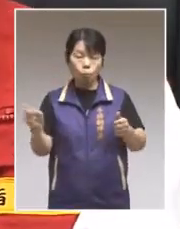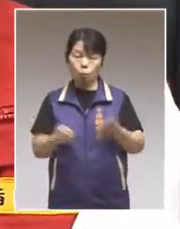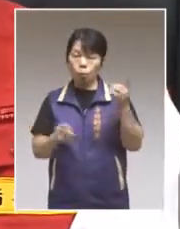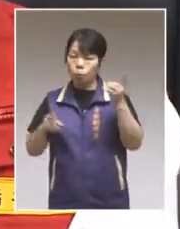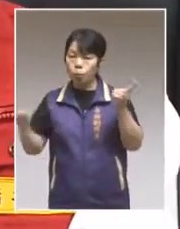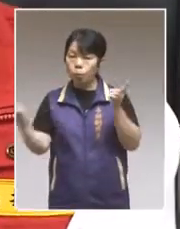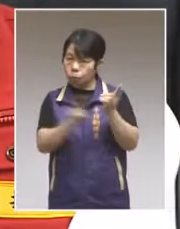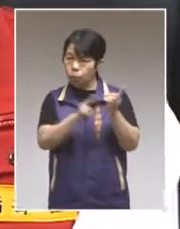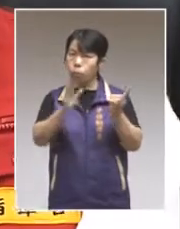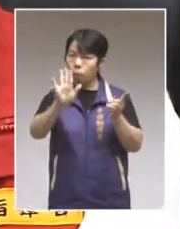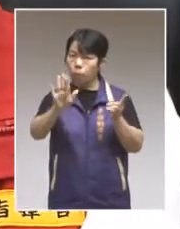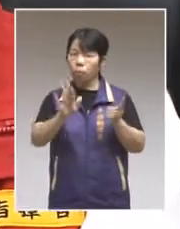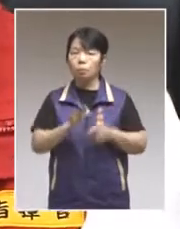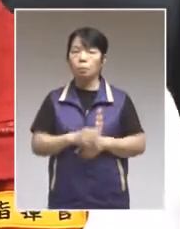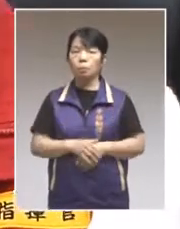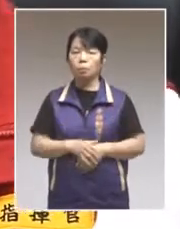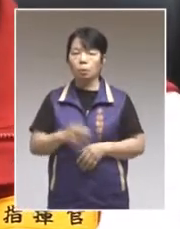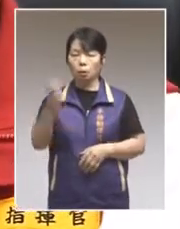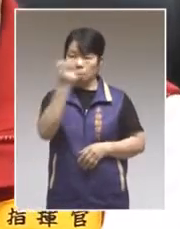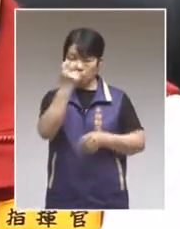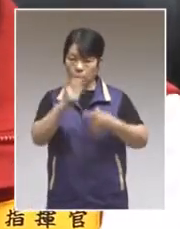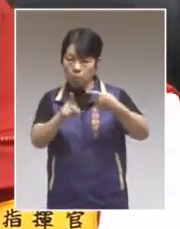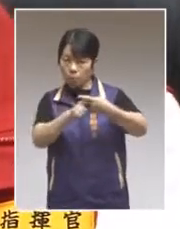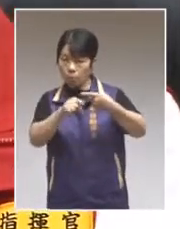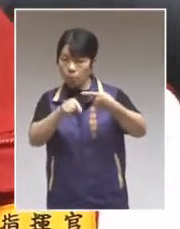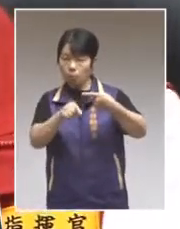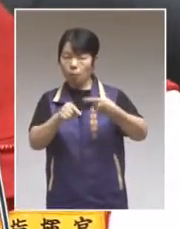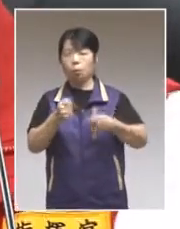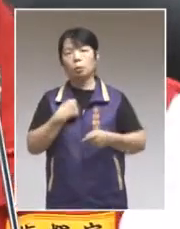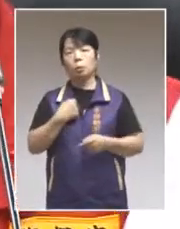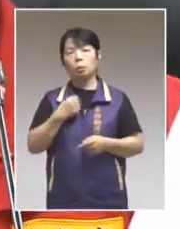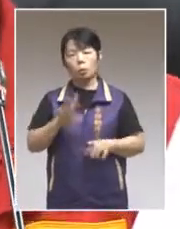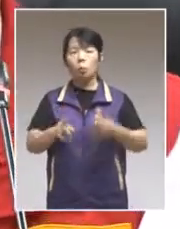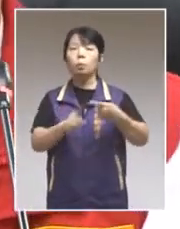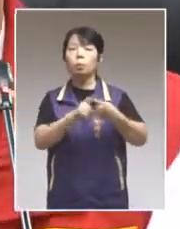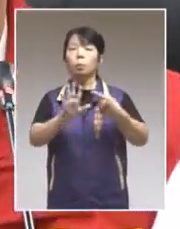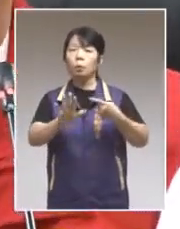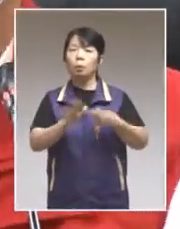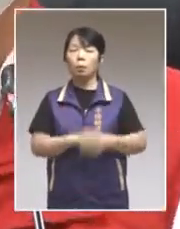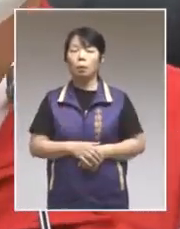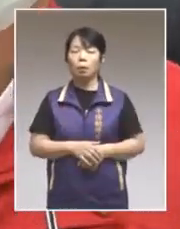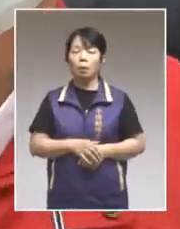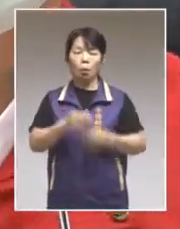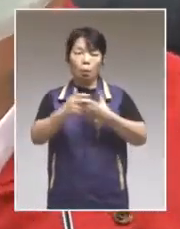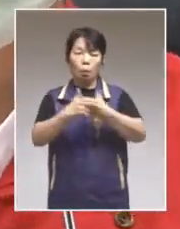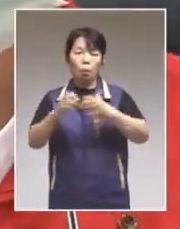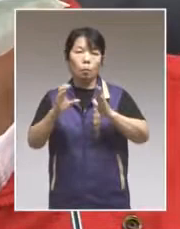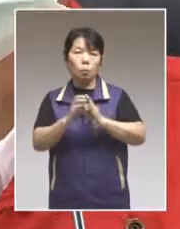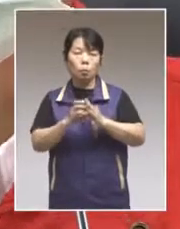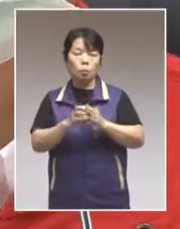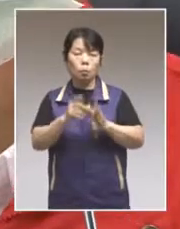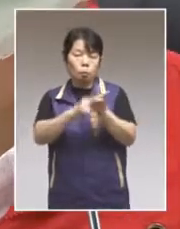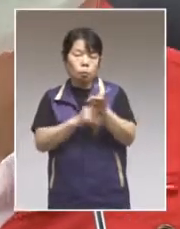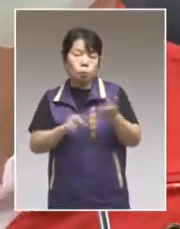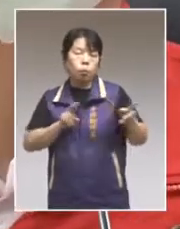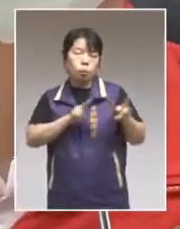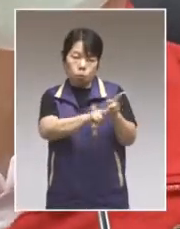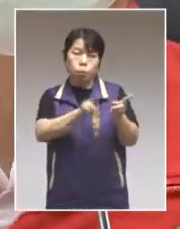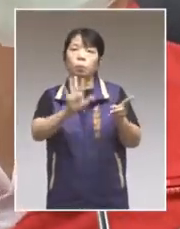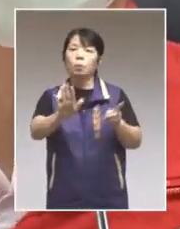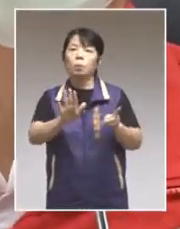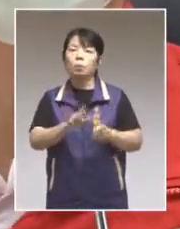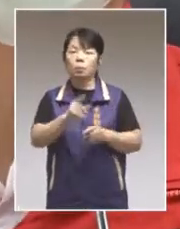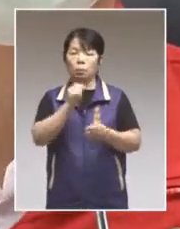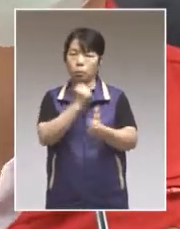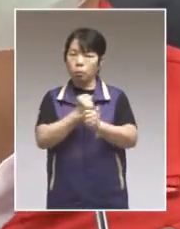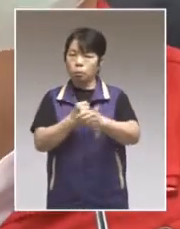候，那确诊者就知道说我已经确诊，然后也收到卫生局的简讯的通知了。那你要做两